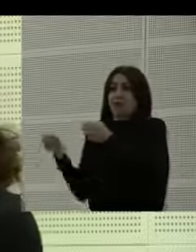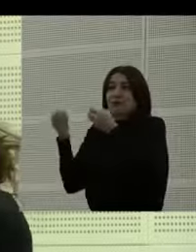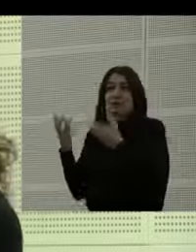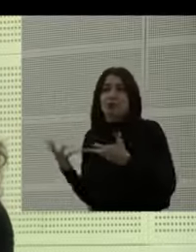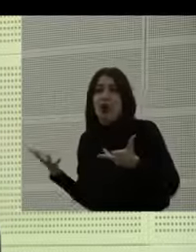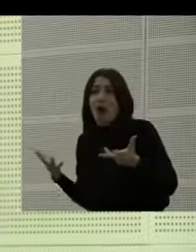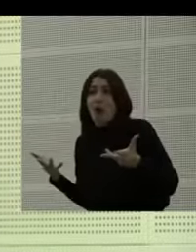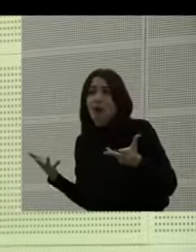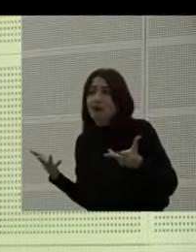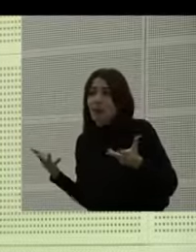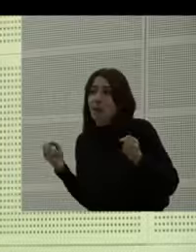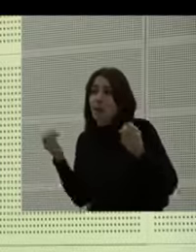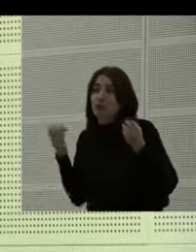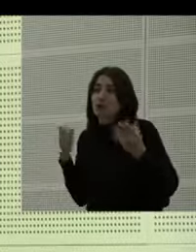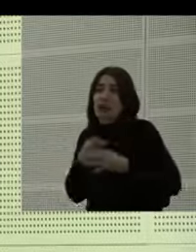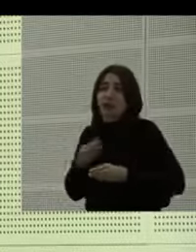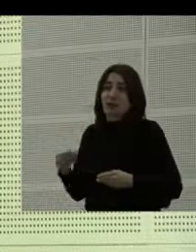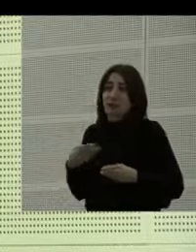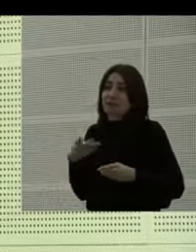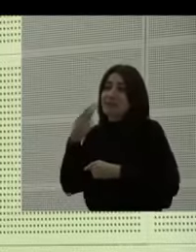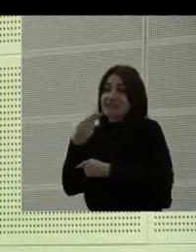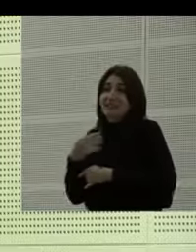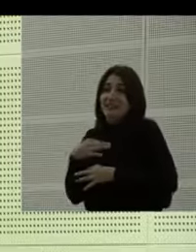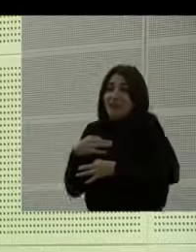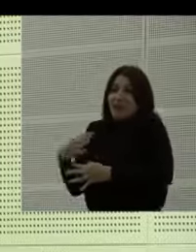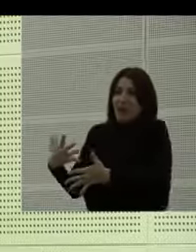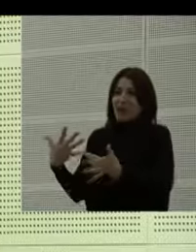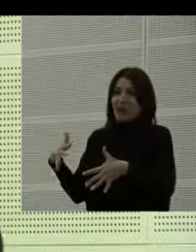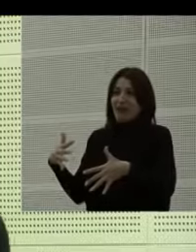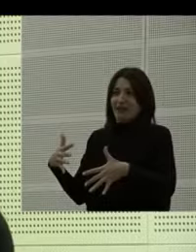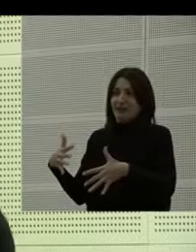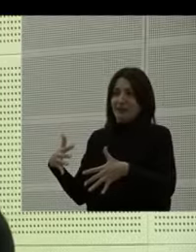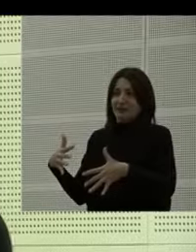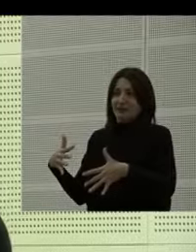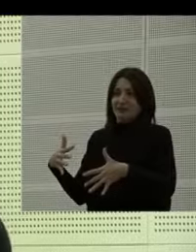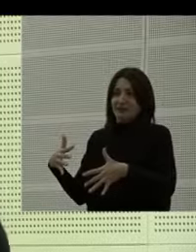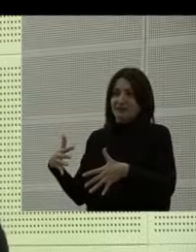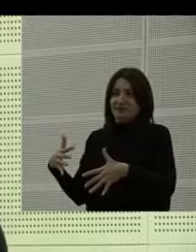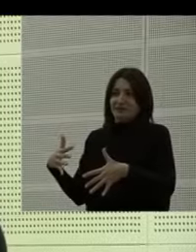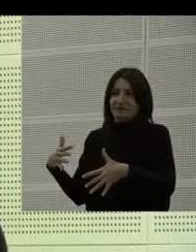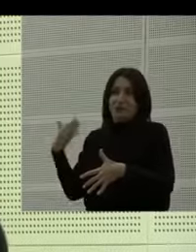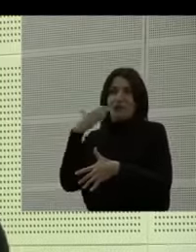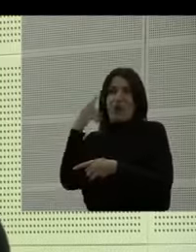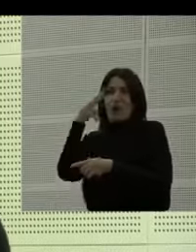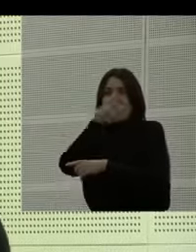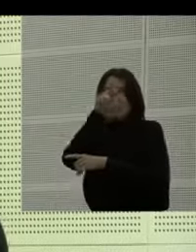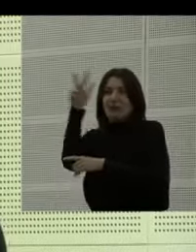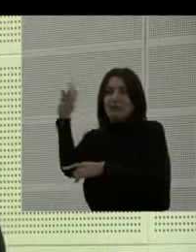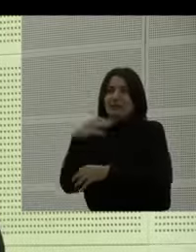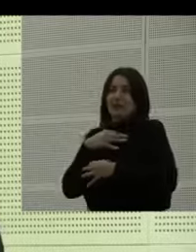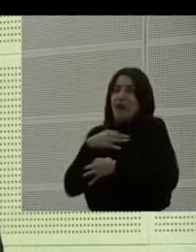a tutti noi, si innamora. Si innamora di questo principe.